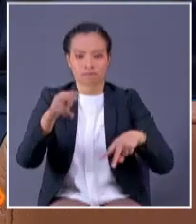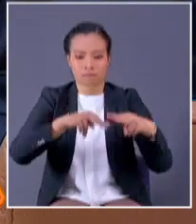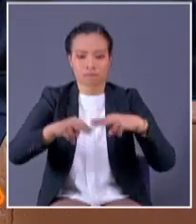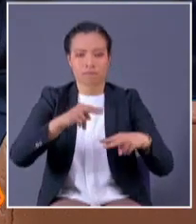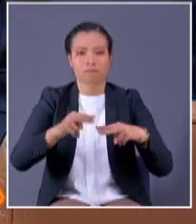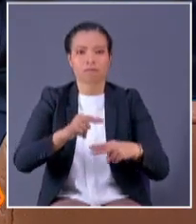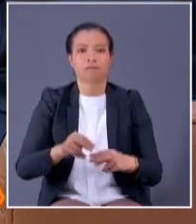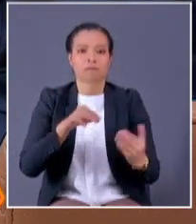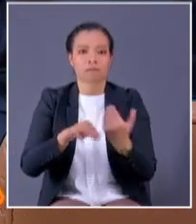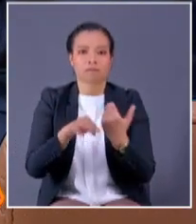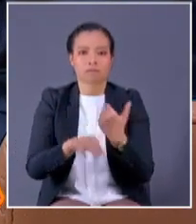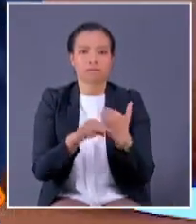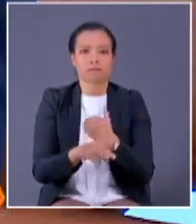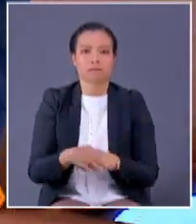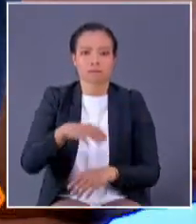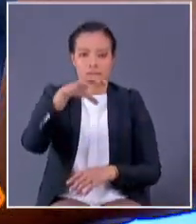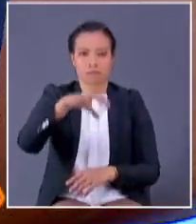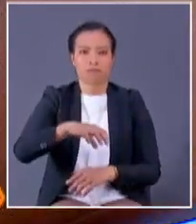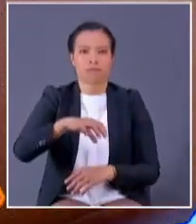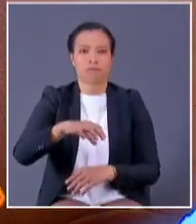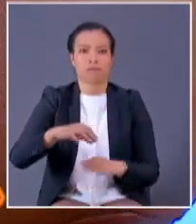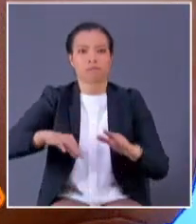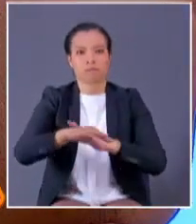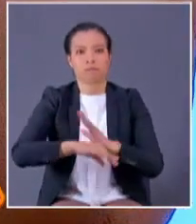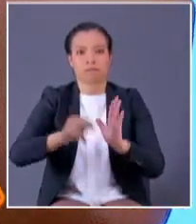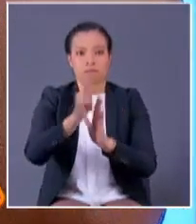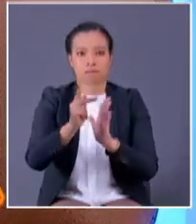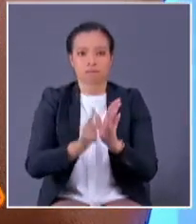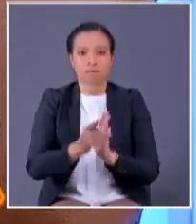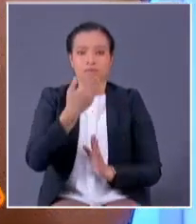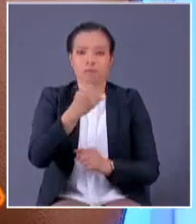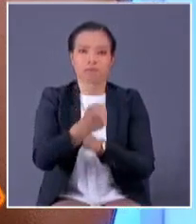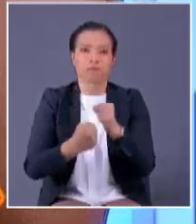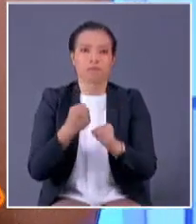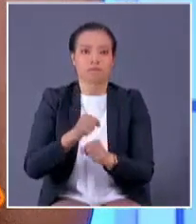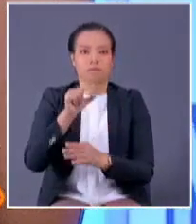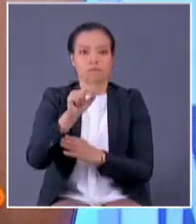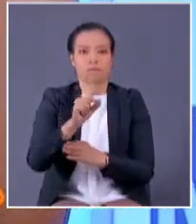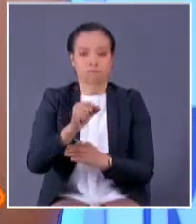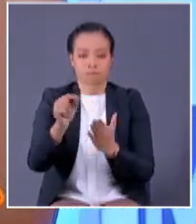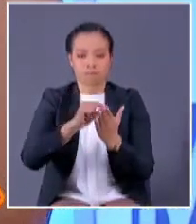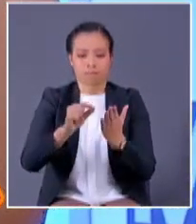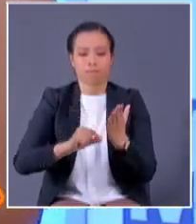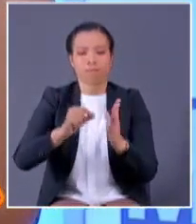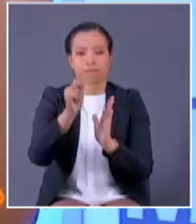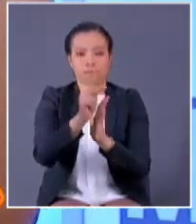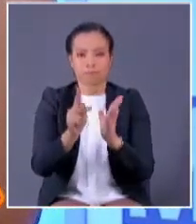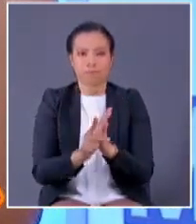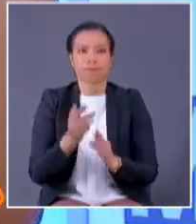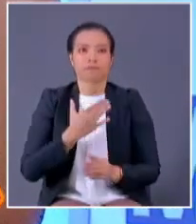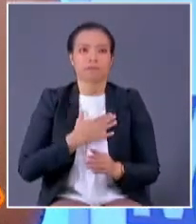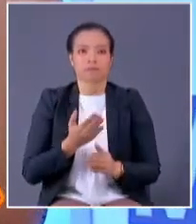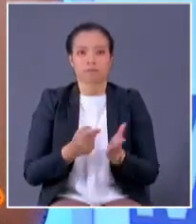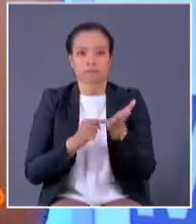ถใช้ถนนอยู่แล้วแล้วองค์กรของเรานี่อยู่ภายใต้ของกฎหมายมาตลอดเวลา20กว่าปีที่ตั้งมานะครับเพราะนั้นยืนยันได้ว่าสิ่งที่ผมออก